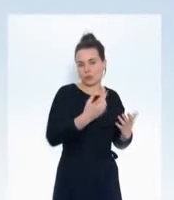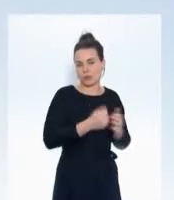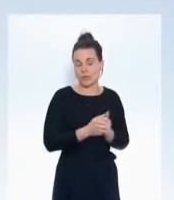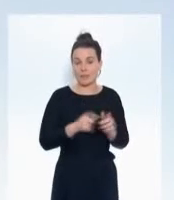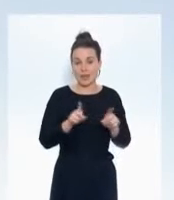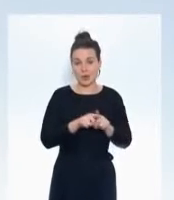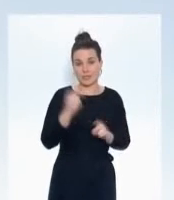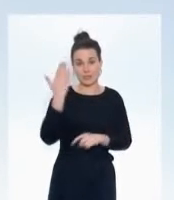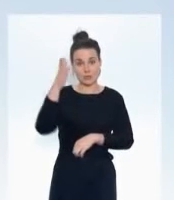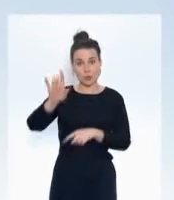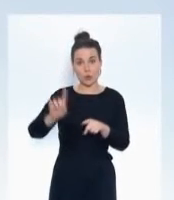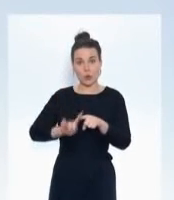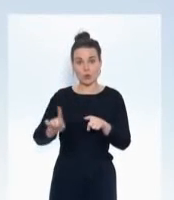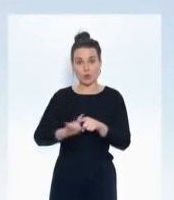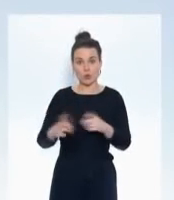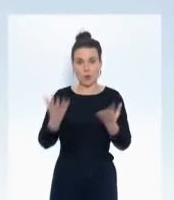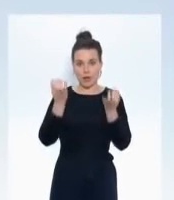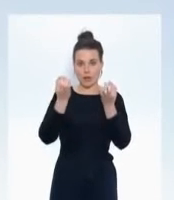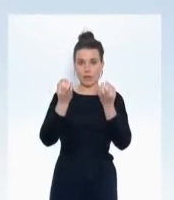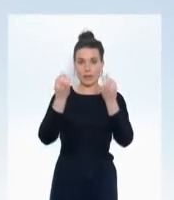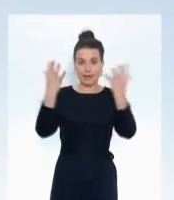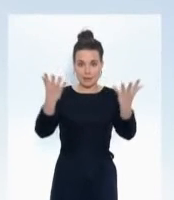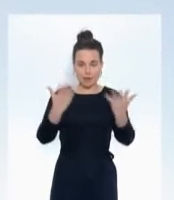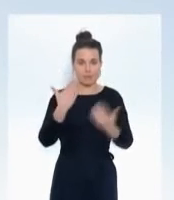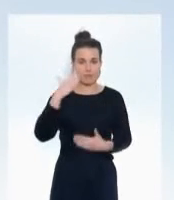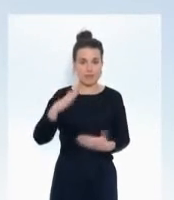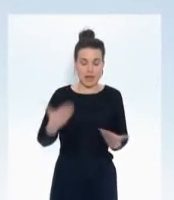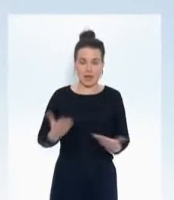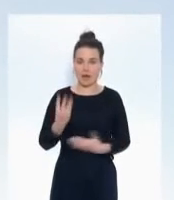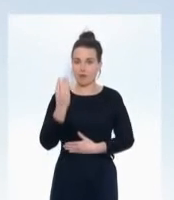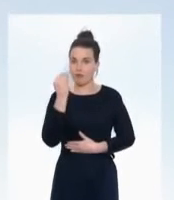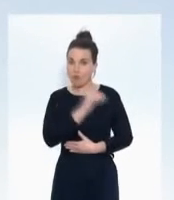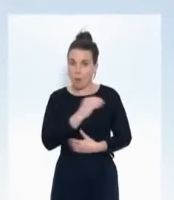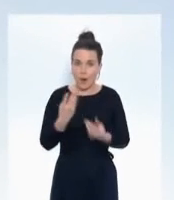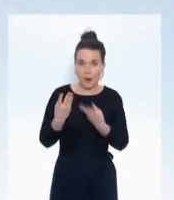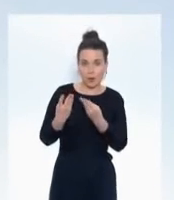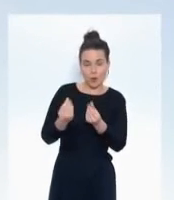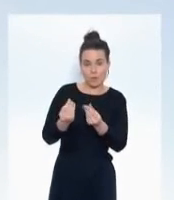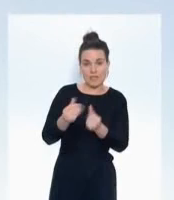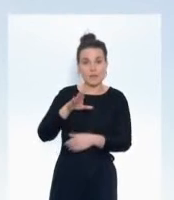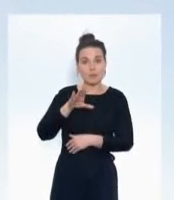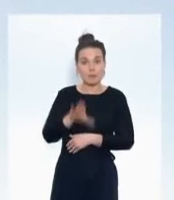faire grand-chose, le facteur climatique. Le froid, l'humidité